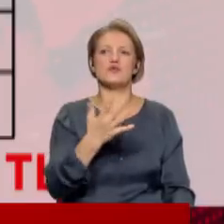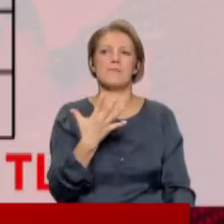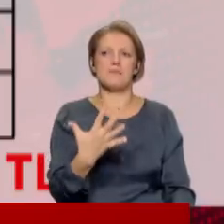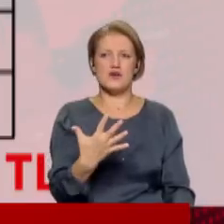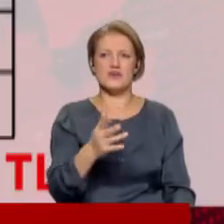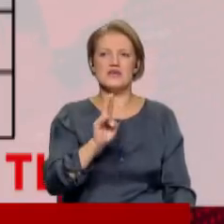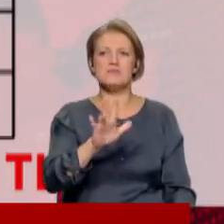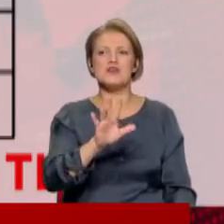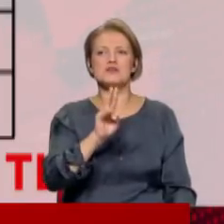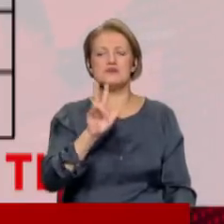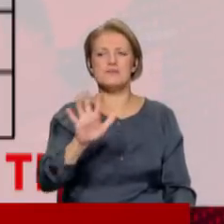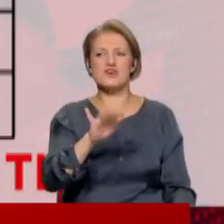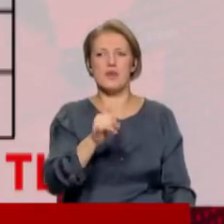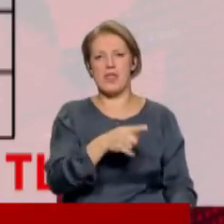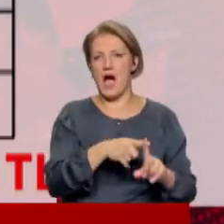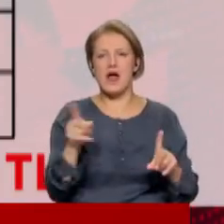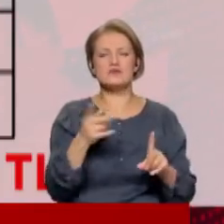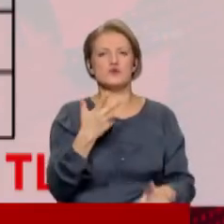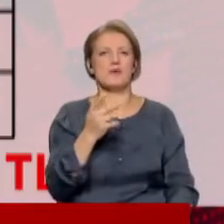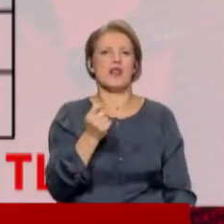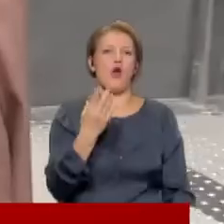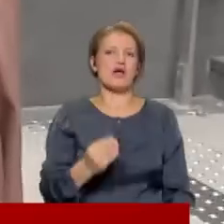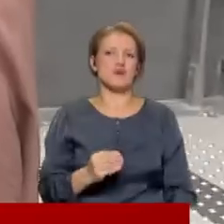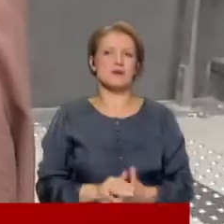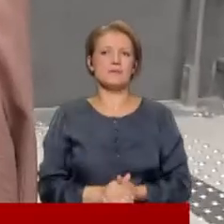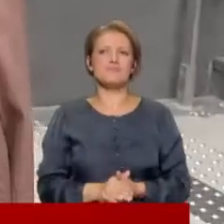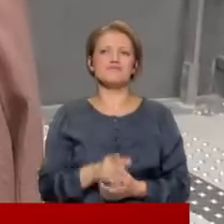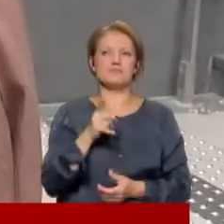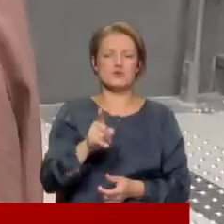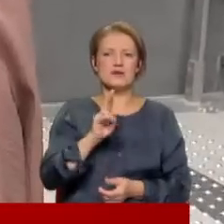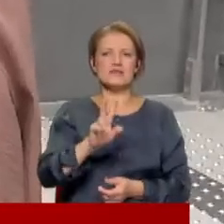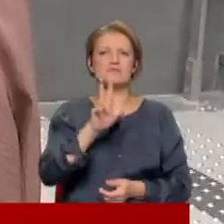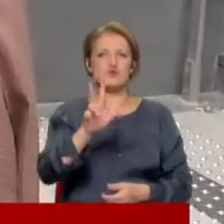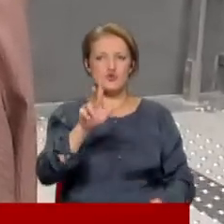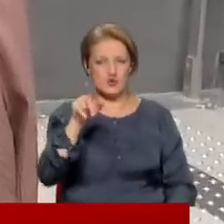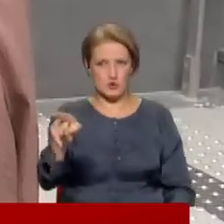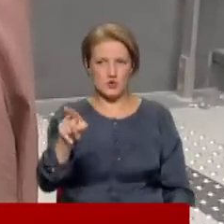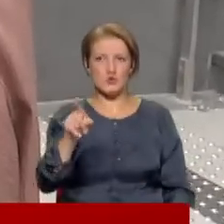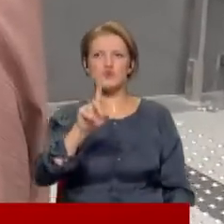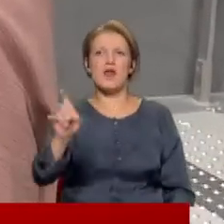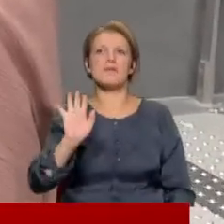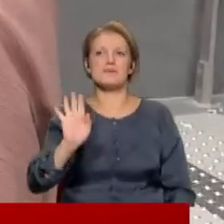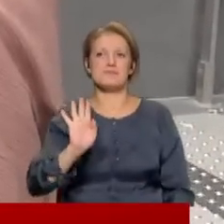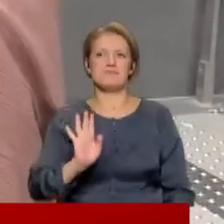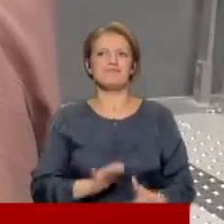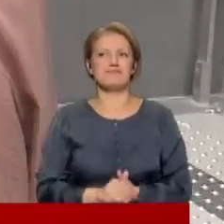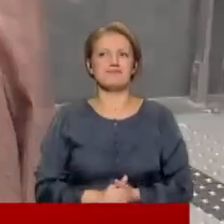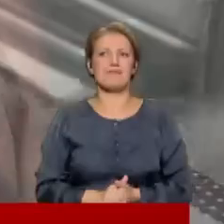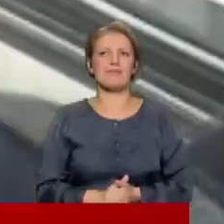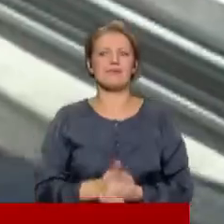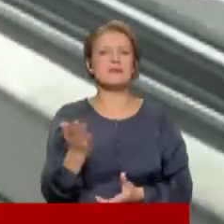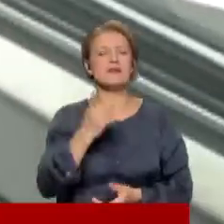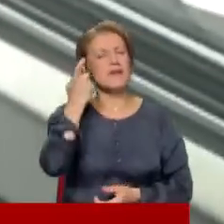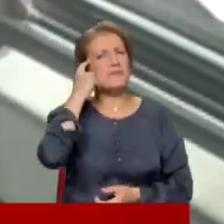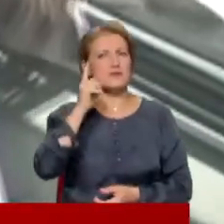lira, 23-25 kilometre arası 3000 lira olacak. Bunun 23 bin, daha bunu soramadım, oraya gelemedim yani. Tahminen